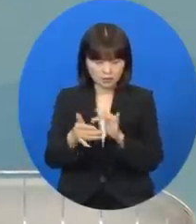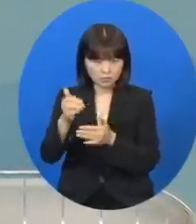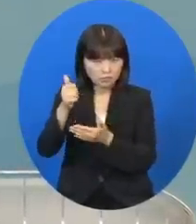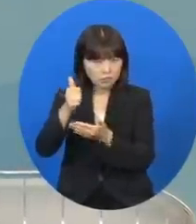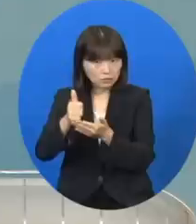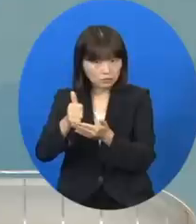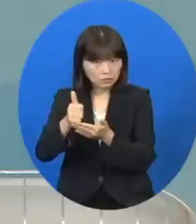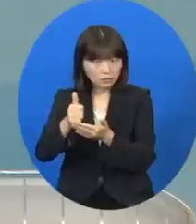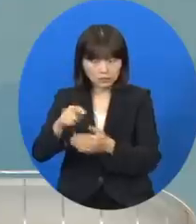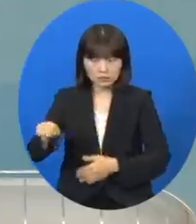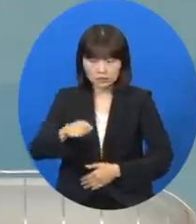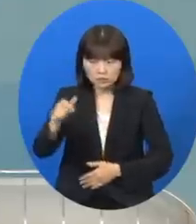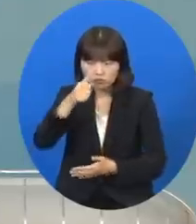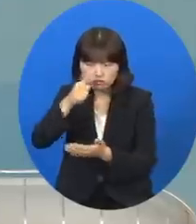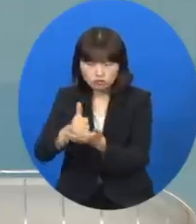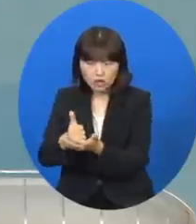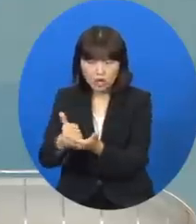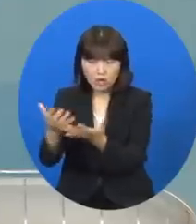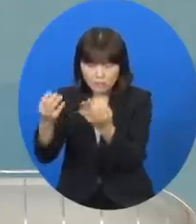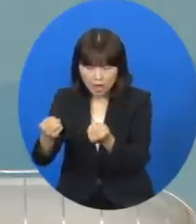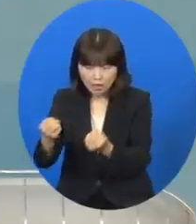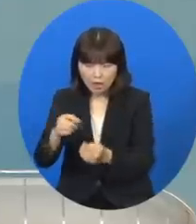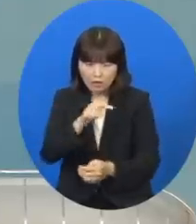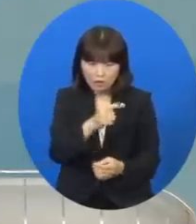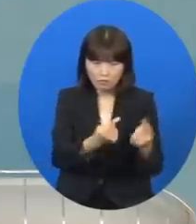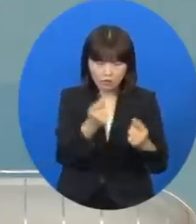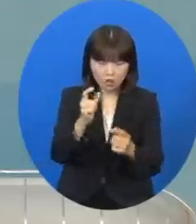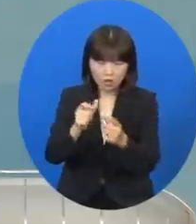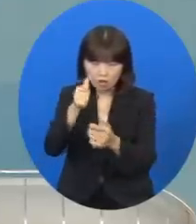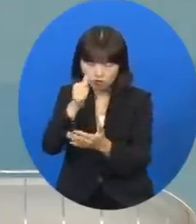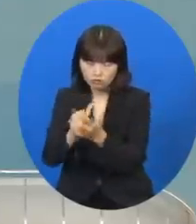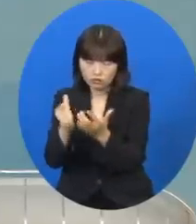죄가 많아서 너희들보다 더 죄가 있어서 죽은 게 아니다.